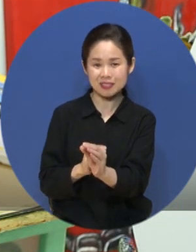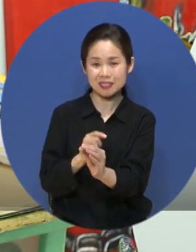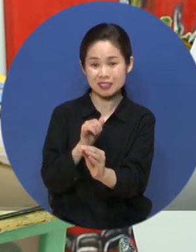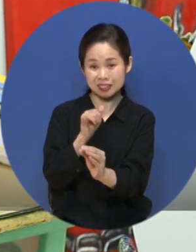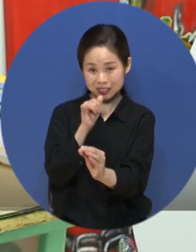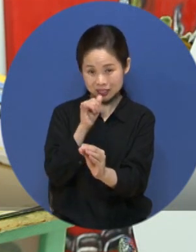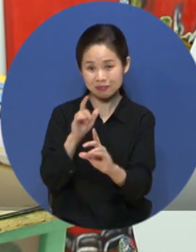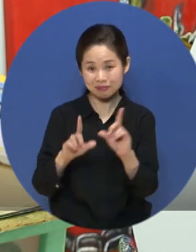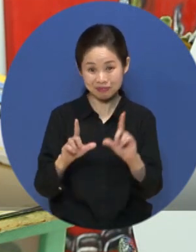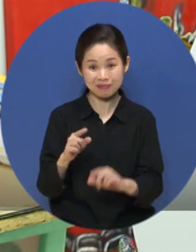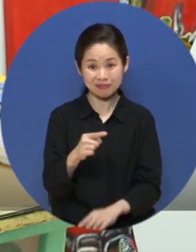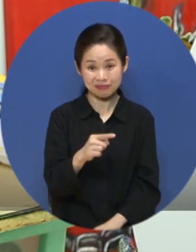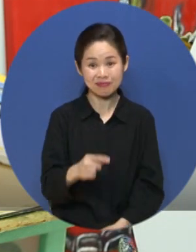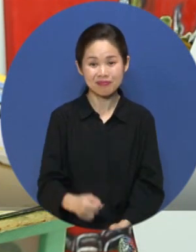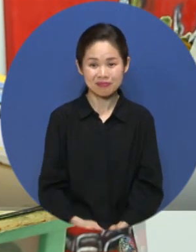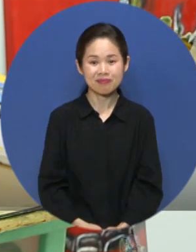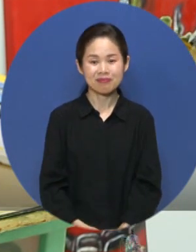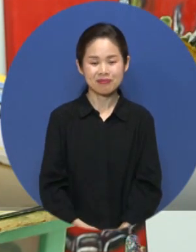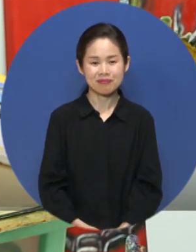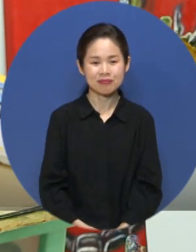가고 나갔죠.